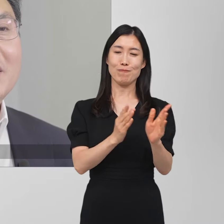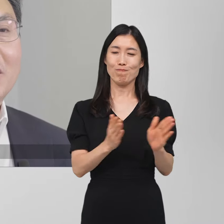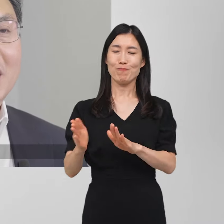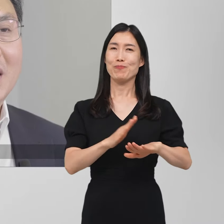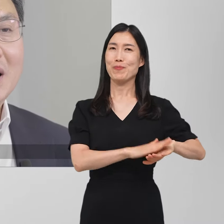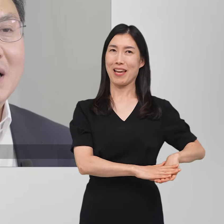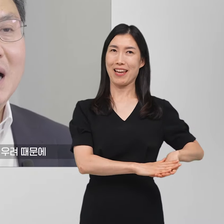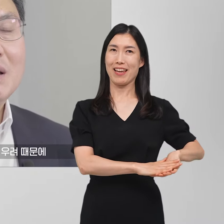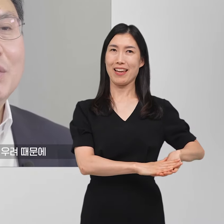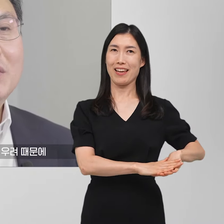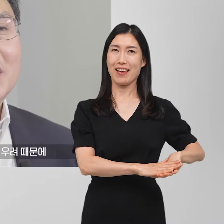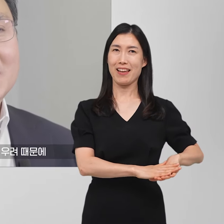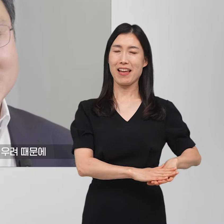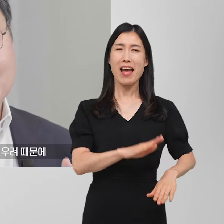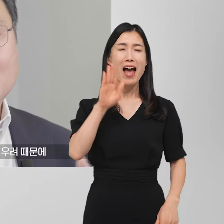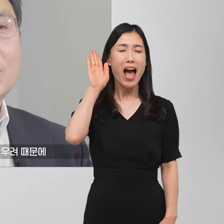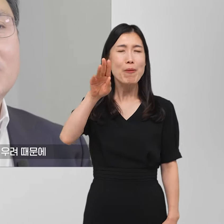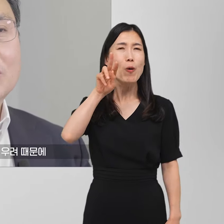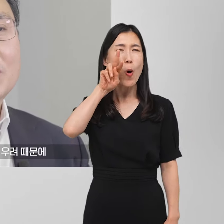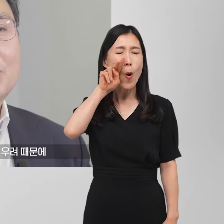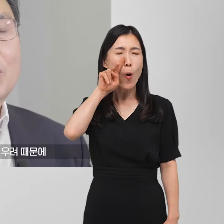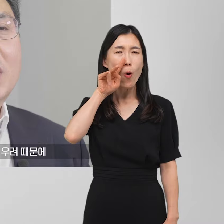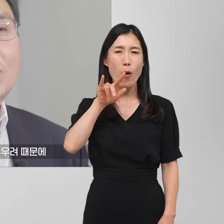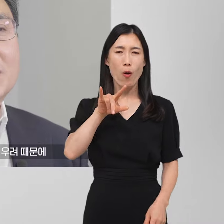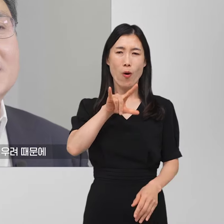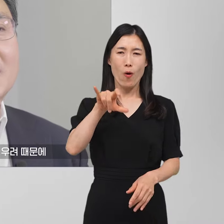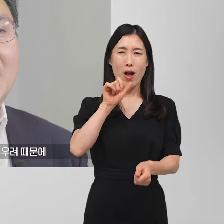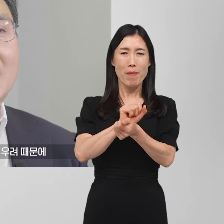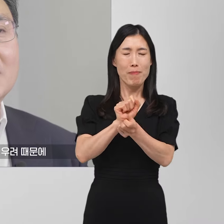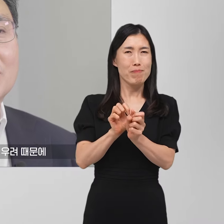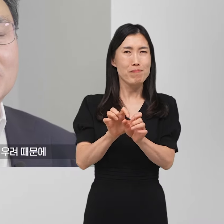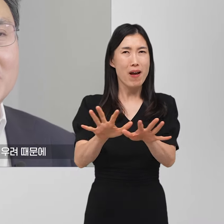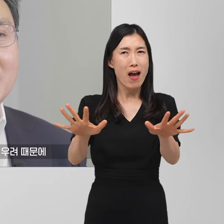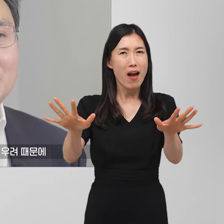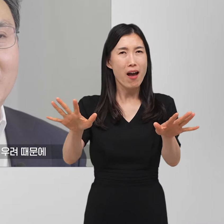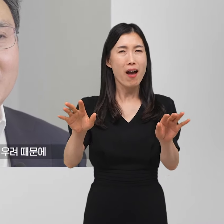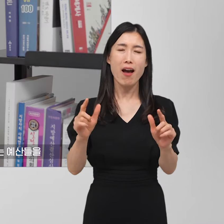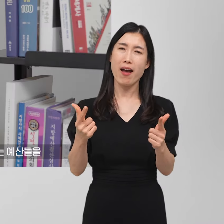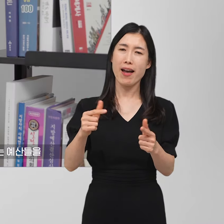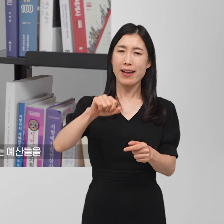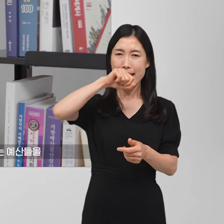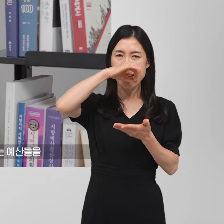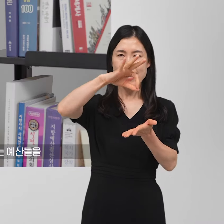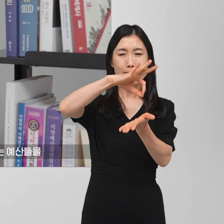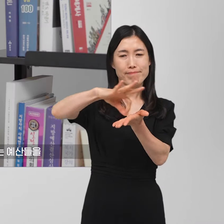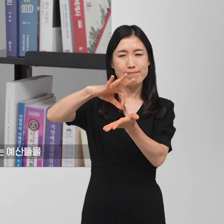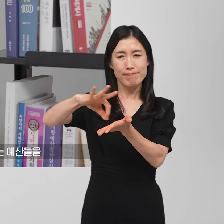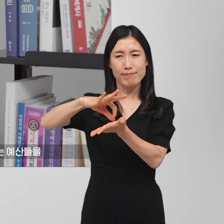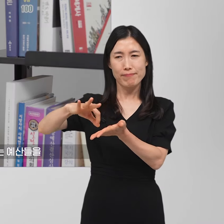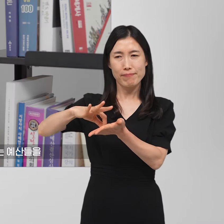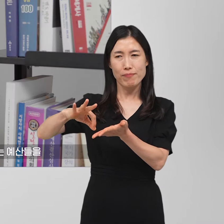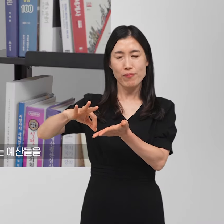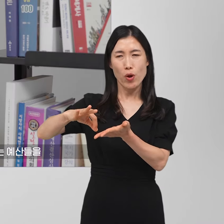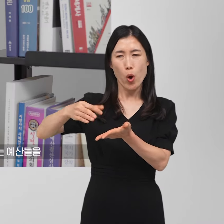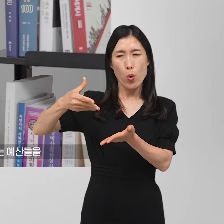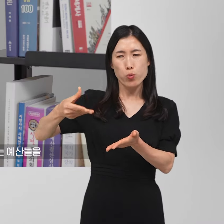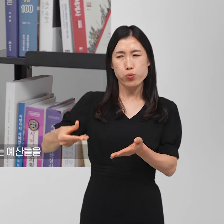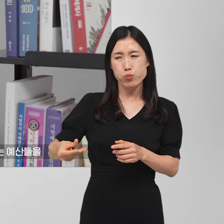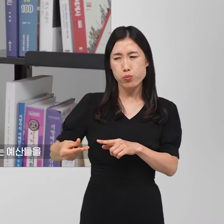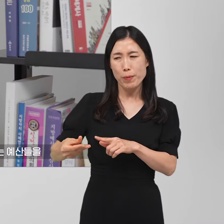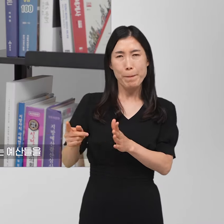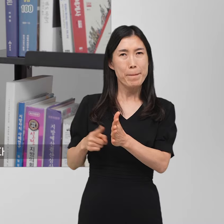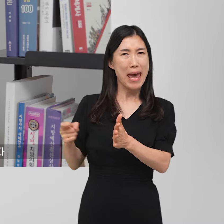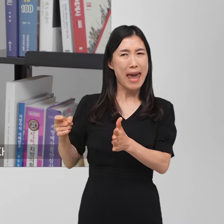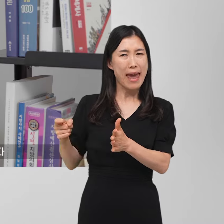더 확산되거나 아니면 지금 지원하는 것 중에 부족한 돈이 있을까 하는 그런 우려 때문에 새로운 상황이 발생했을 경우 사용할 수 있는